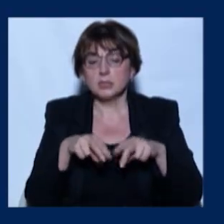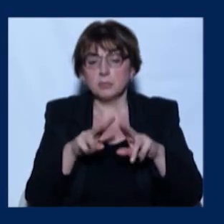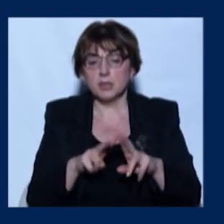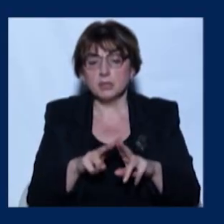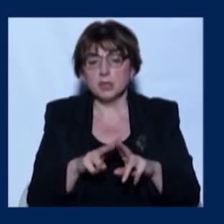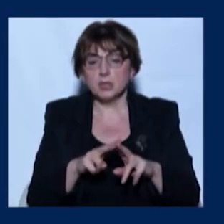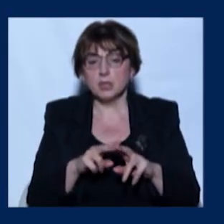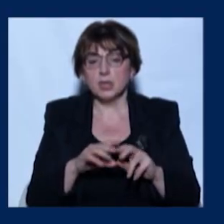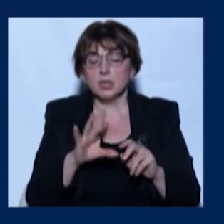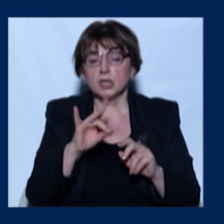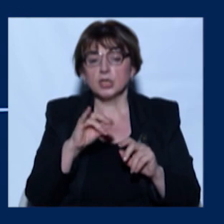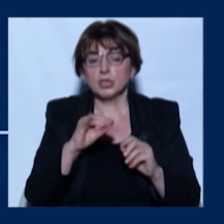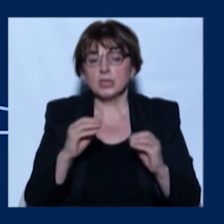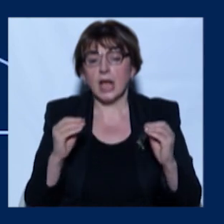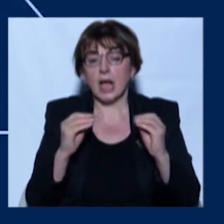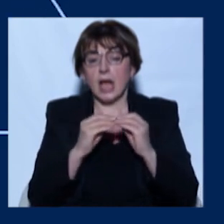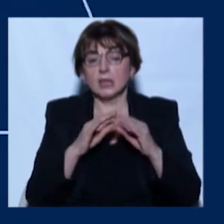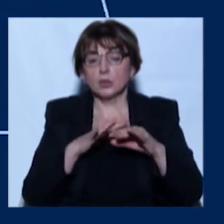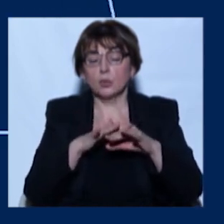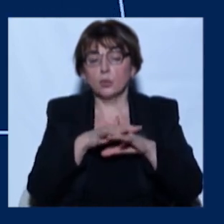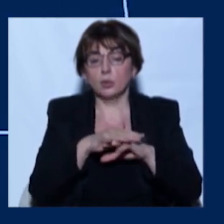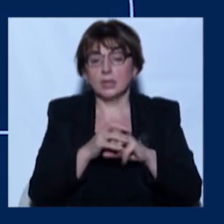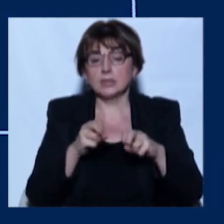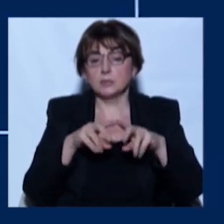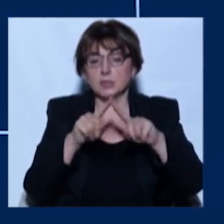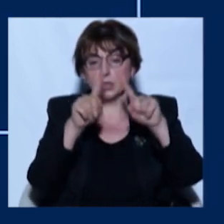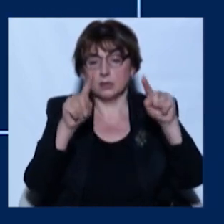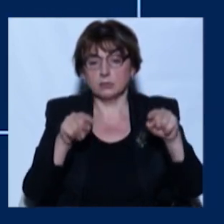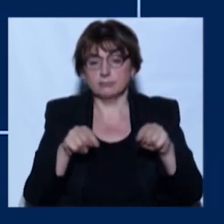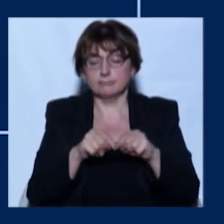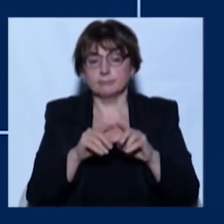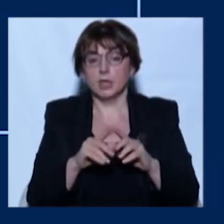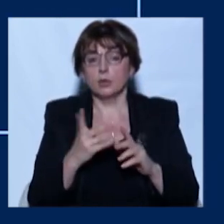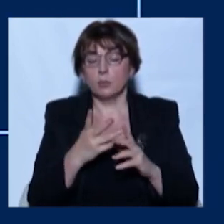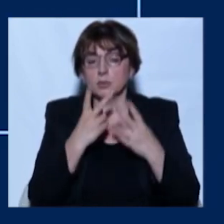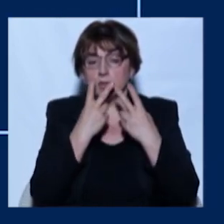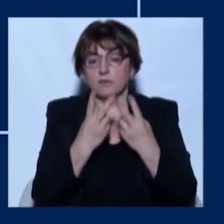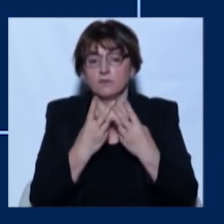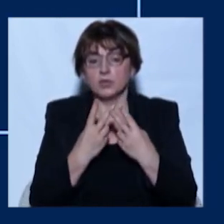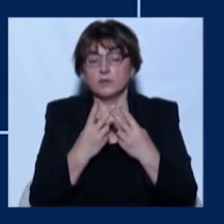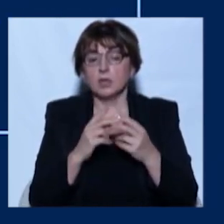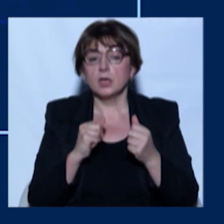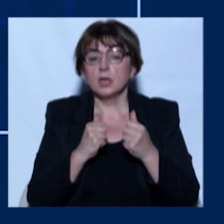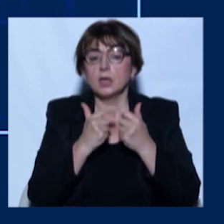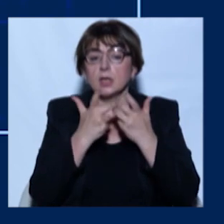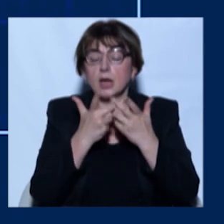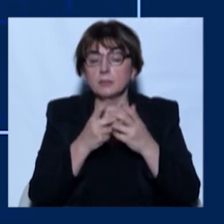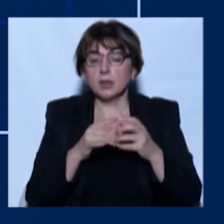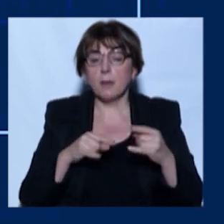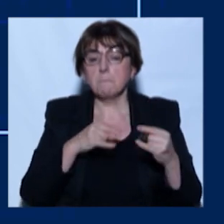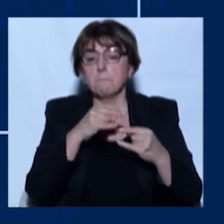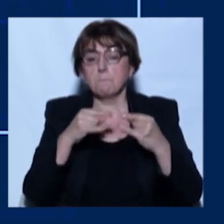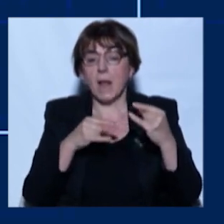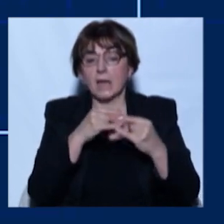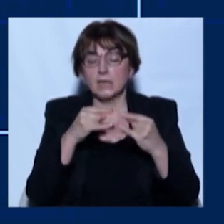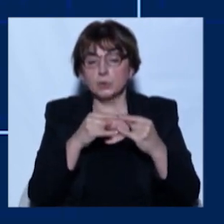წოდებული რიხტერის 10 ბალიანი სკალით, რომელიც გვიჩვენებს, რამდენ